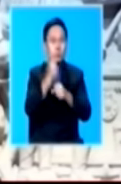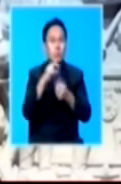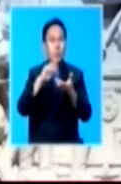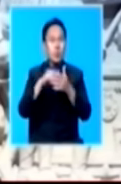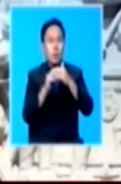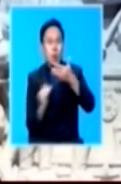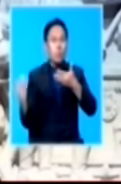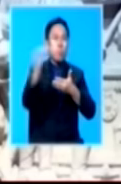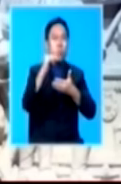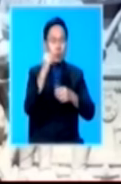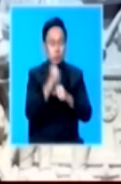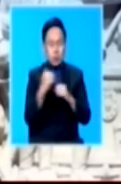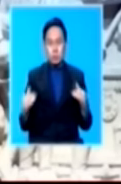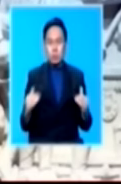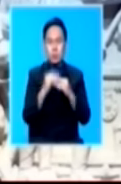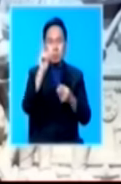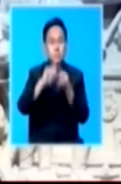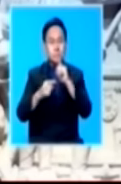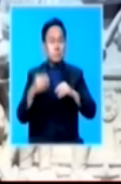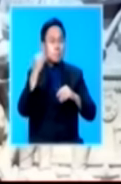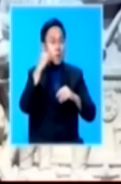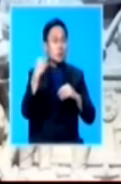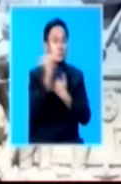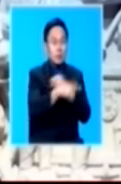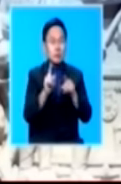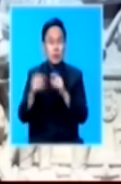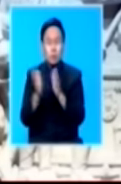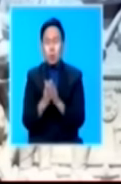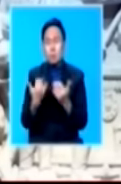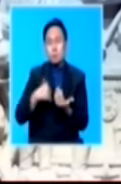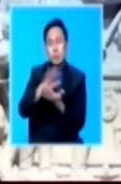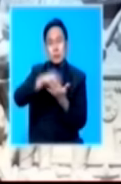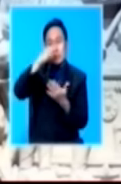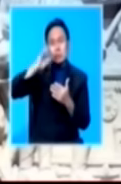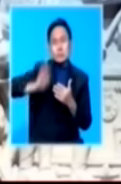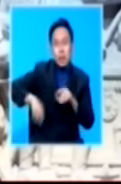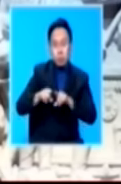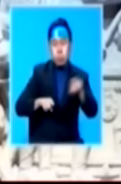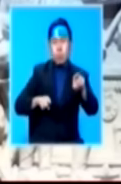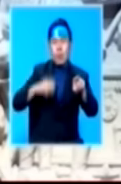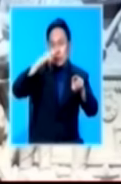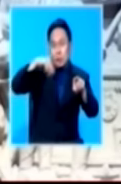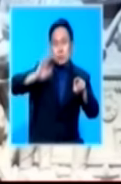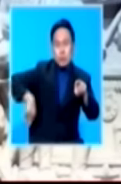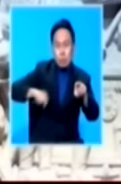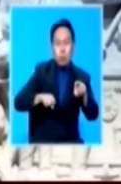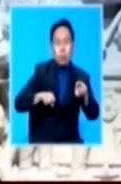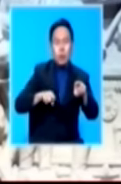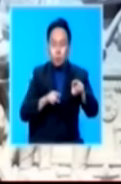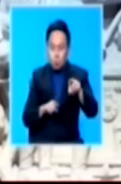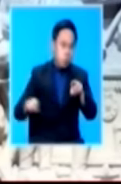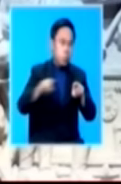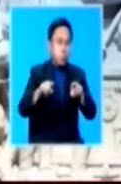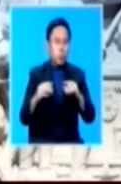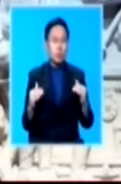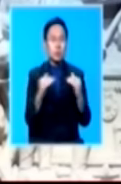ดไม่งั้นไม่ทันเขาเพราะมันหยุดมานานแล้วนะครับในภาพรวมในภาพของเศรษฐกิจมหาภาคด้วยนะครับสถานการณ์โลก